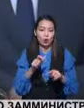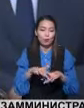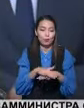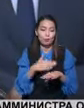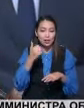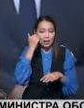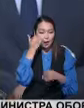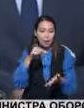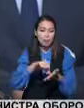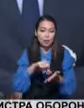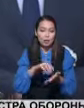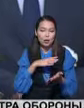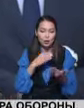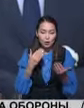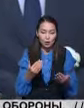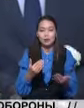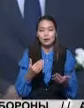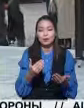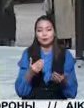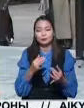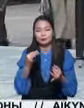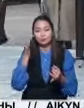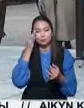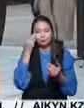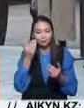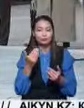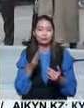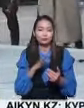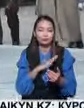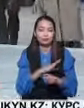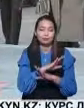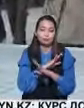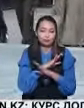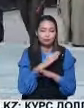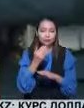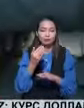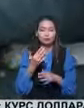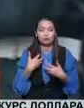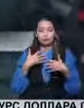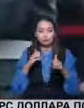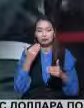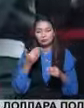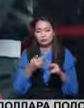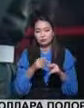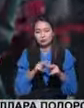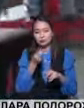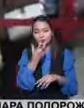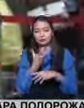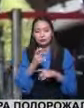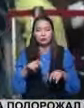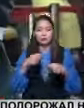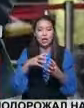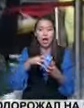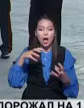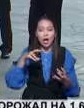наших соотечественников минуты молчания, а затем возложили цветы к мемориалу погибших в Великой Отечественной войне. Важным моментом стала передача капсулы с землей с